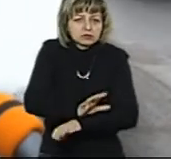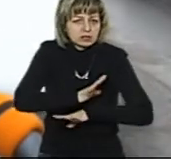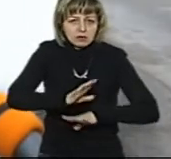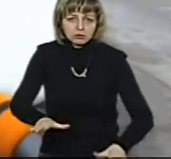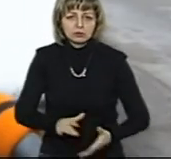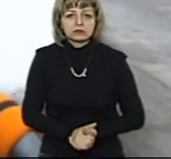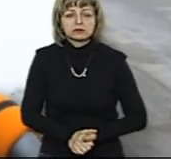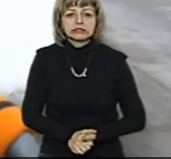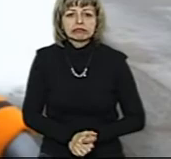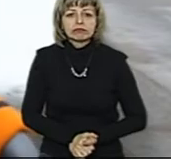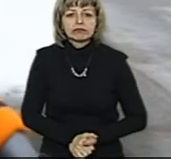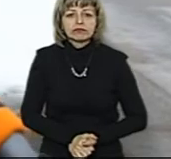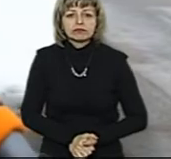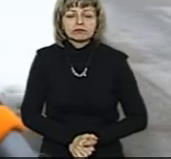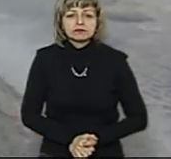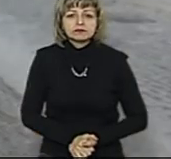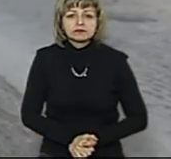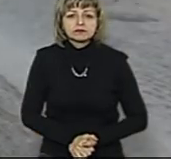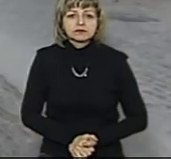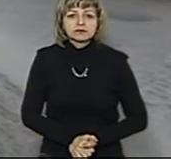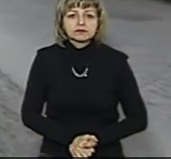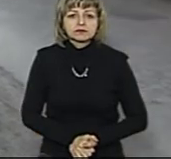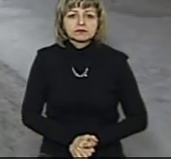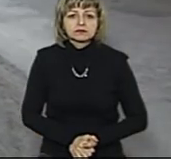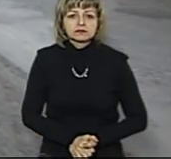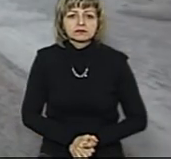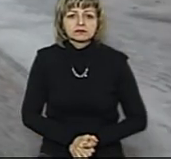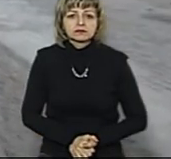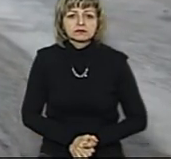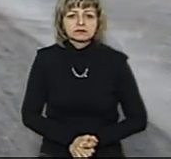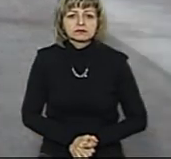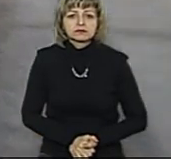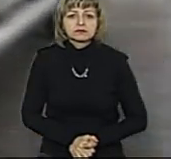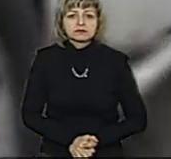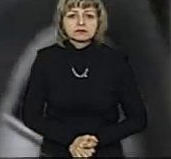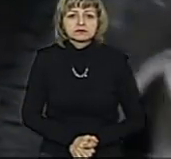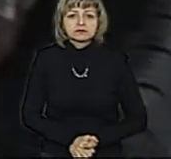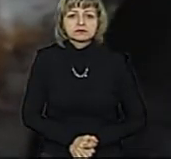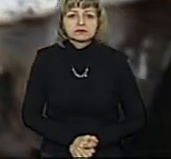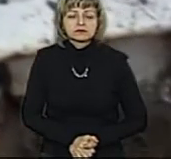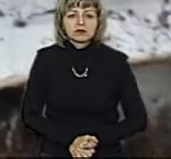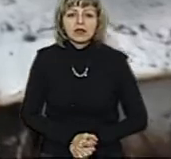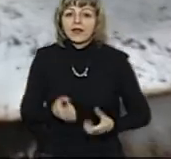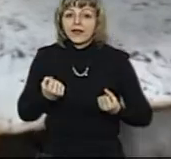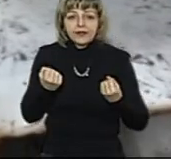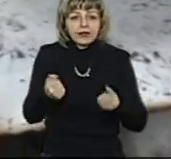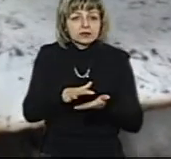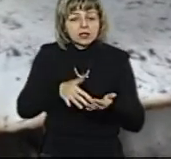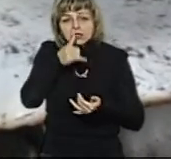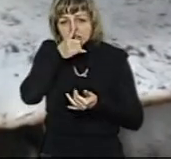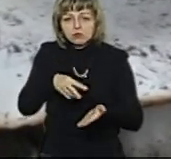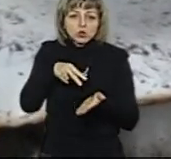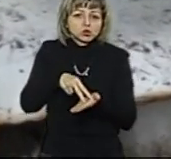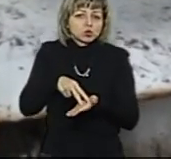скользко и не было возможности. Машина не тормозила. Ну, ехать не можем. Стоим где-то. Їхати не можемо,